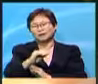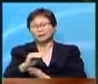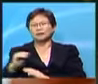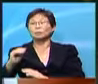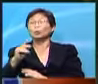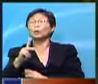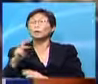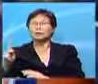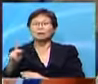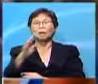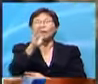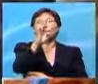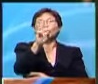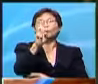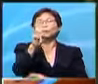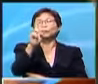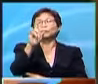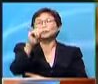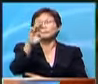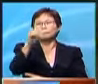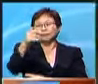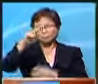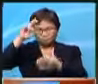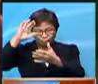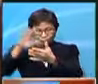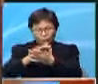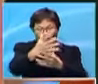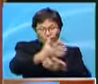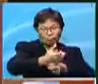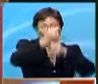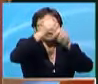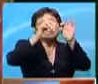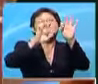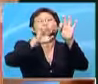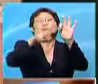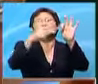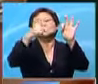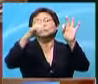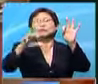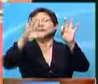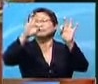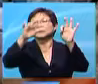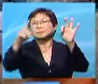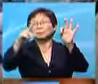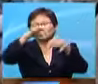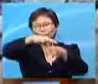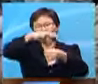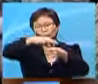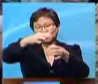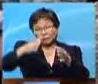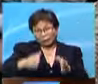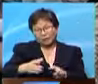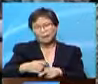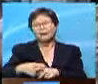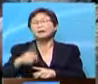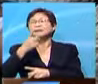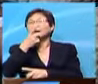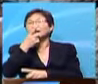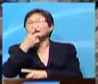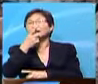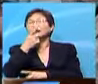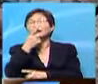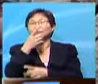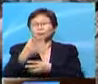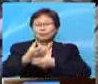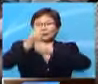kangsar Budiman Mohamad zohdi berjaya memperoleh majoriti 9 9 undi manakala Datin mastura